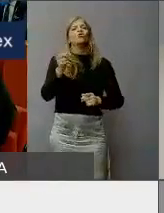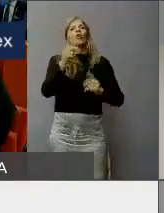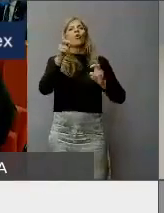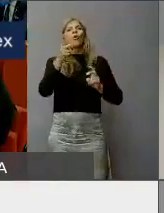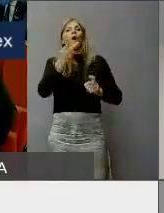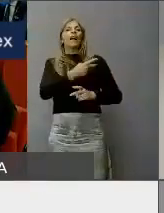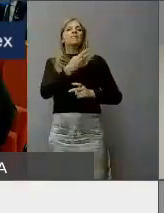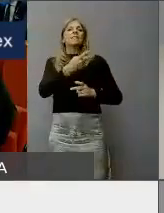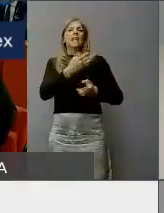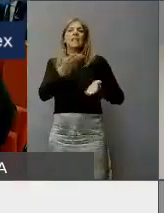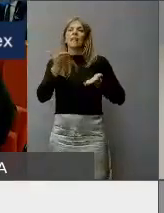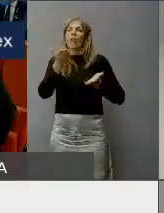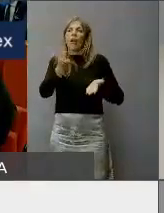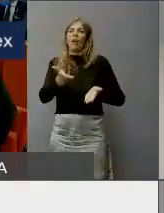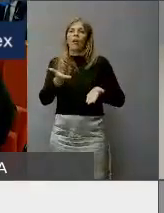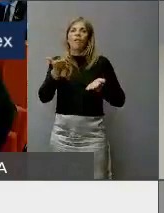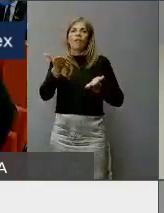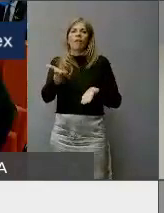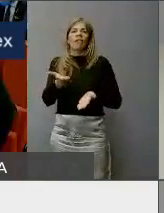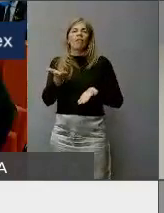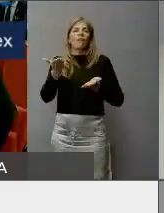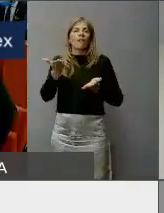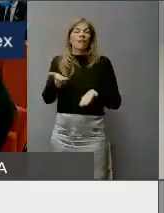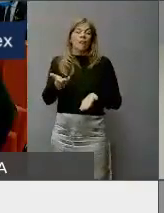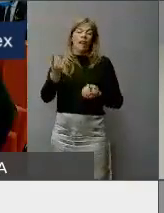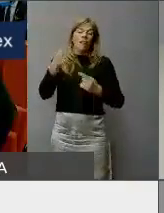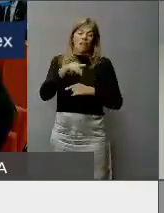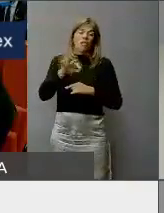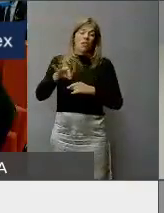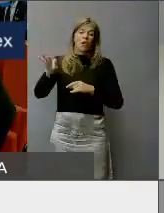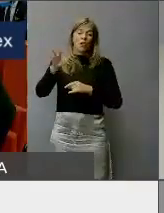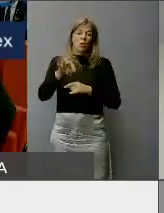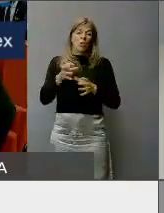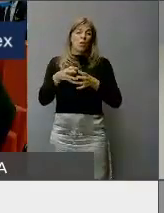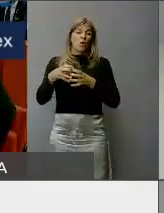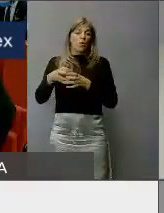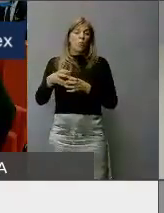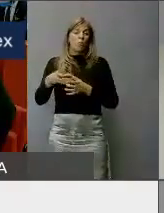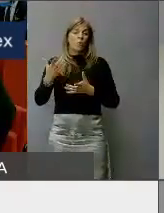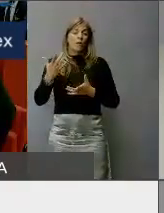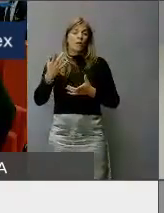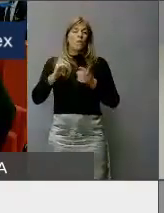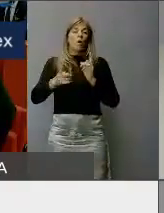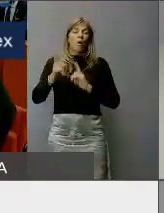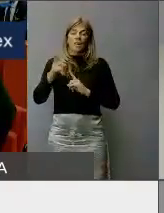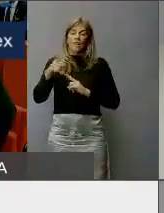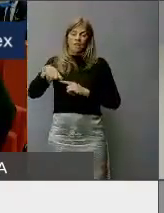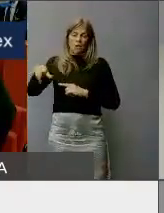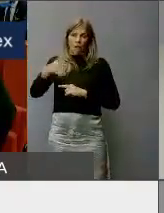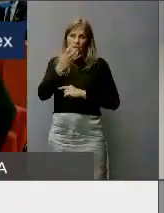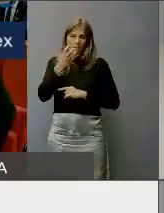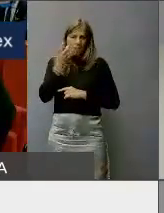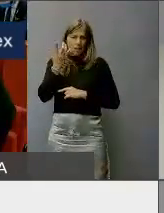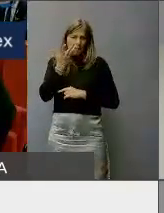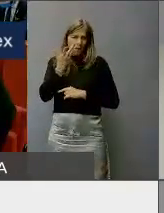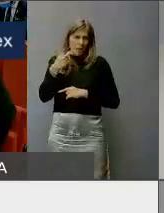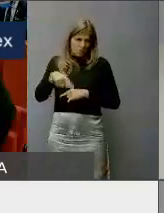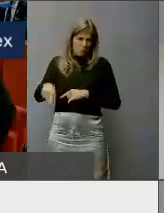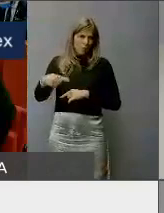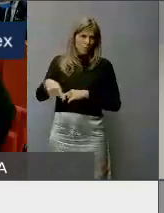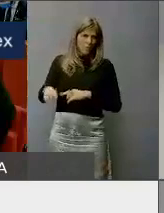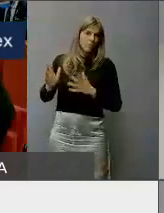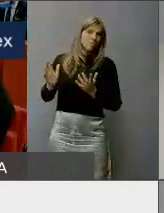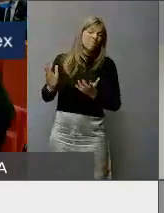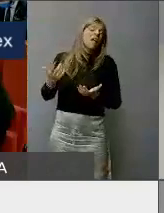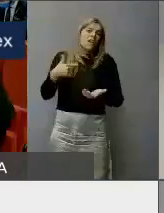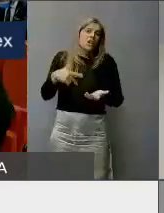quale invece alcune parti politiche sono invece oggi ancora particolarmente affezionate pertanto confermo che il